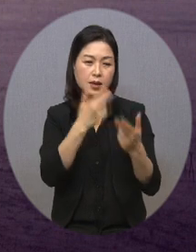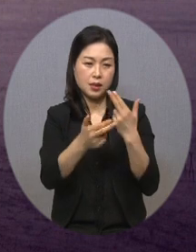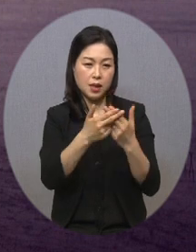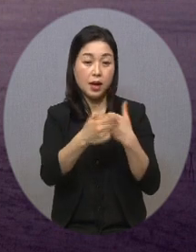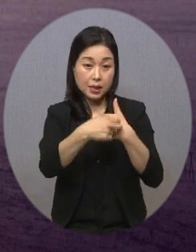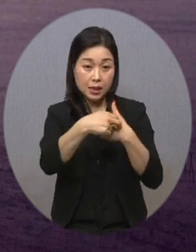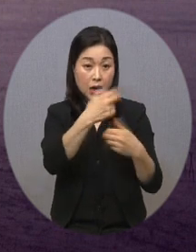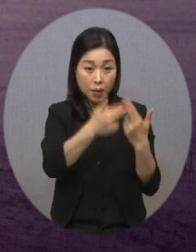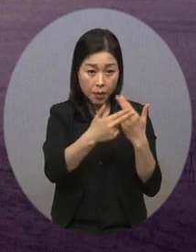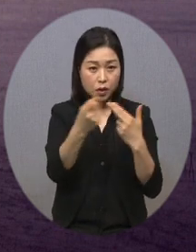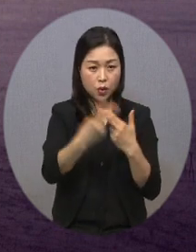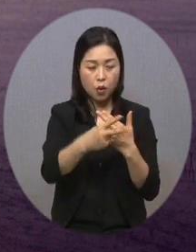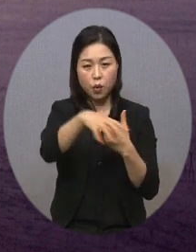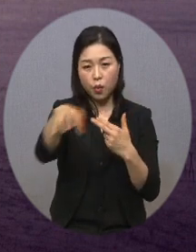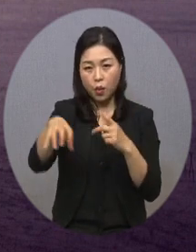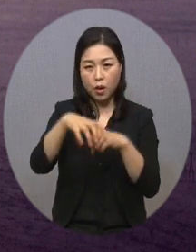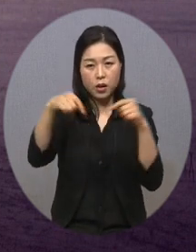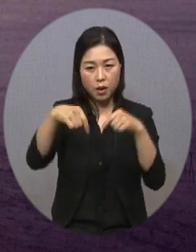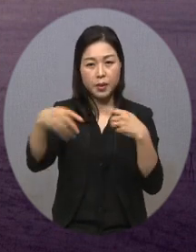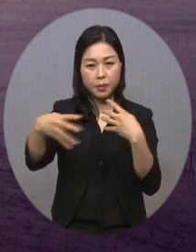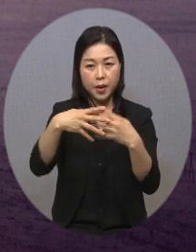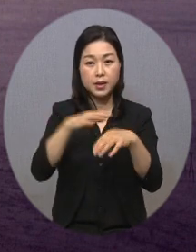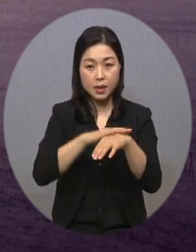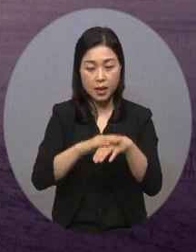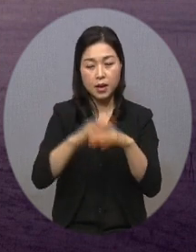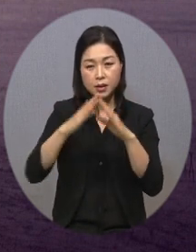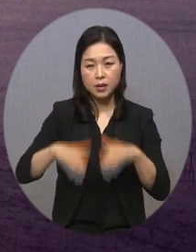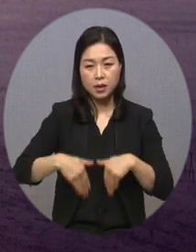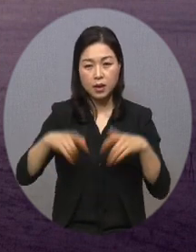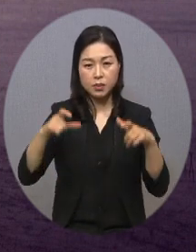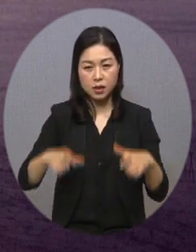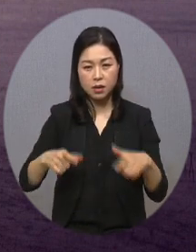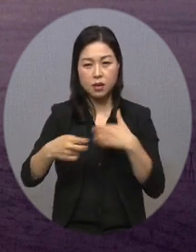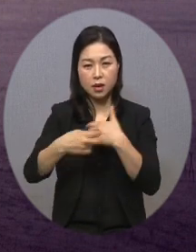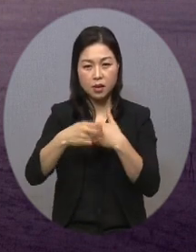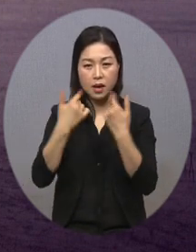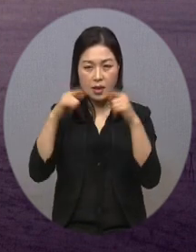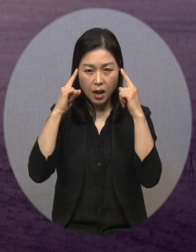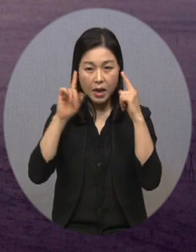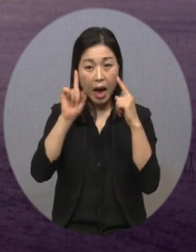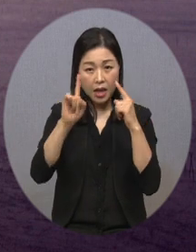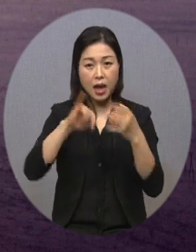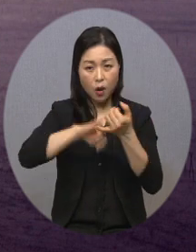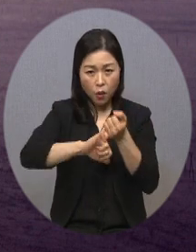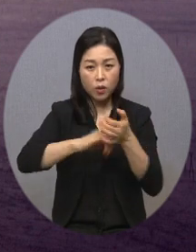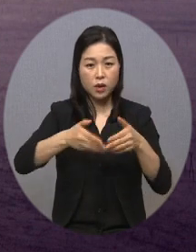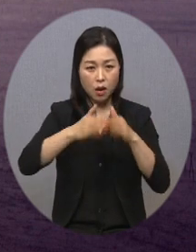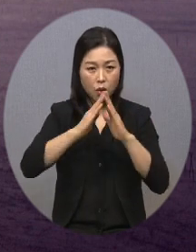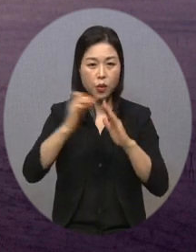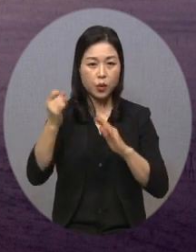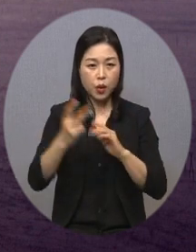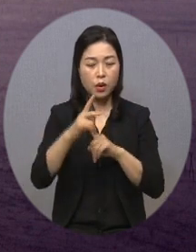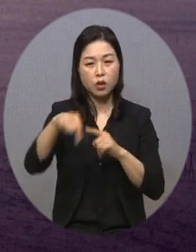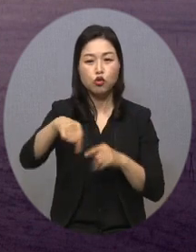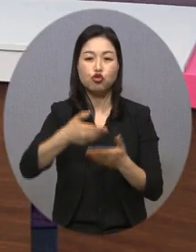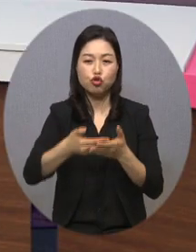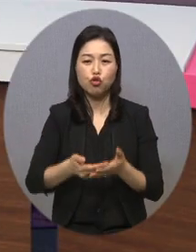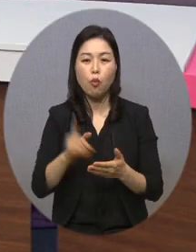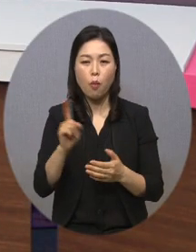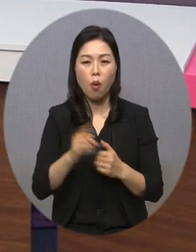비롯해서 유관기관과 협의를 잘 끝내서 전남 지역의 의과대학 한 개가 반드시 신설이 되고 특히 여기서 중요한